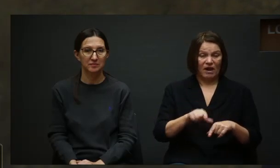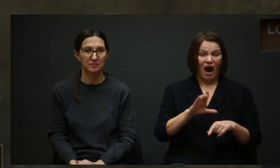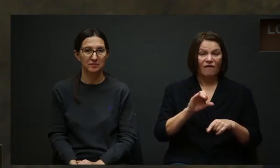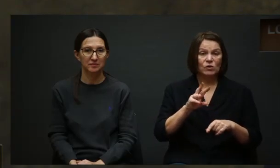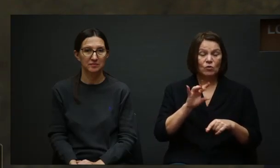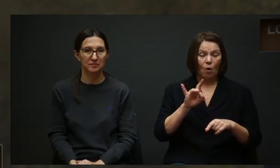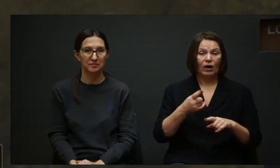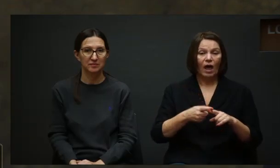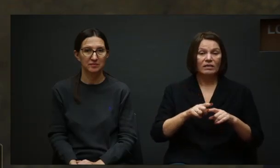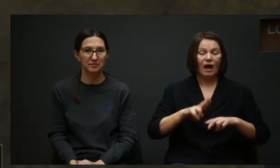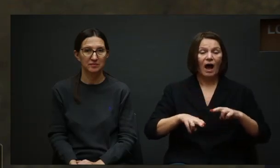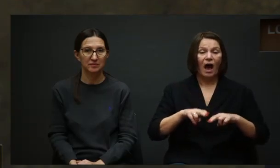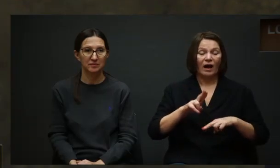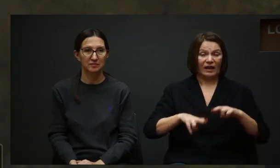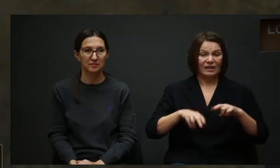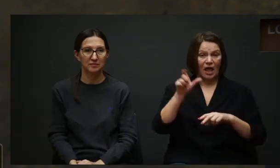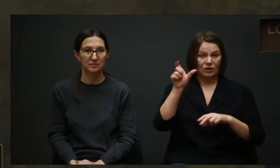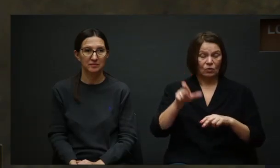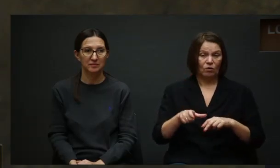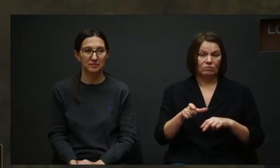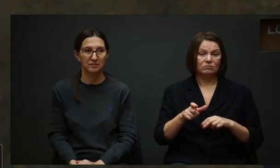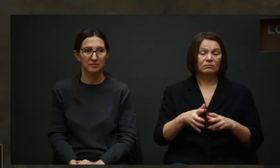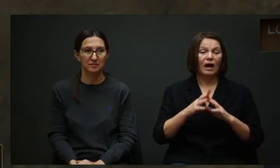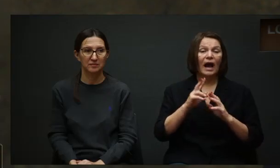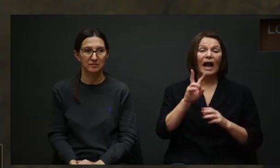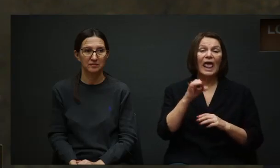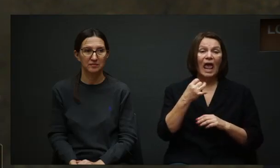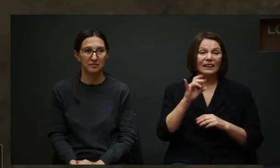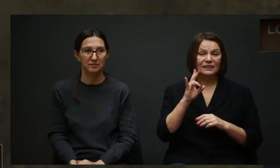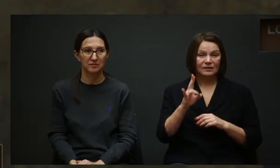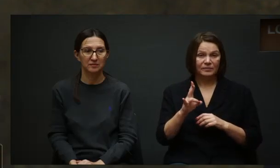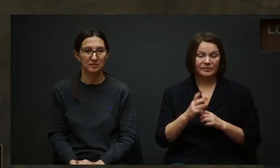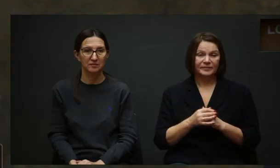архитектор Клейн, Роман Клейн,